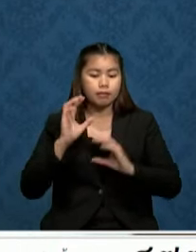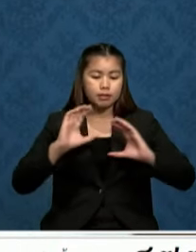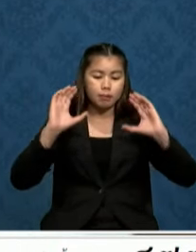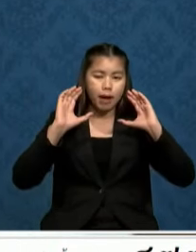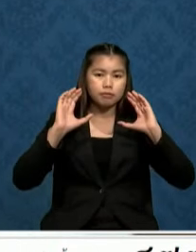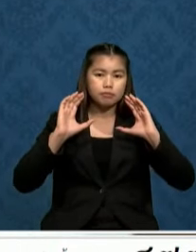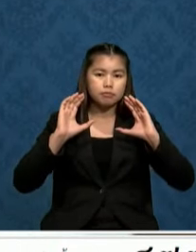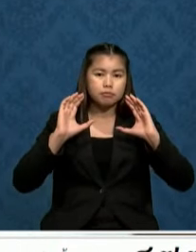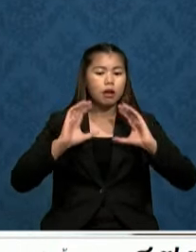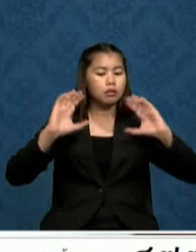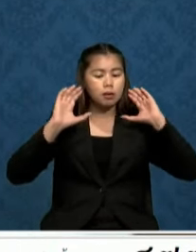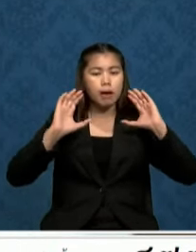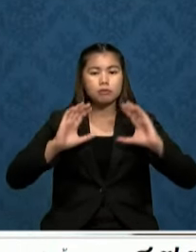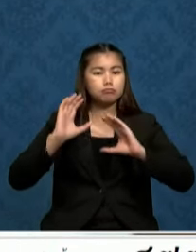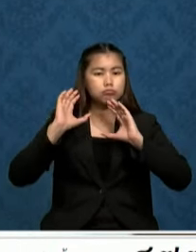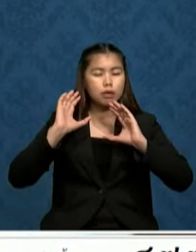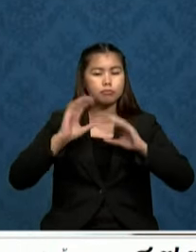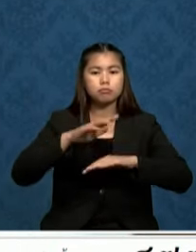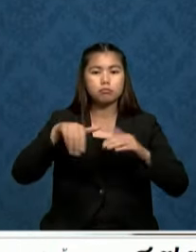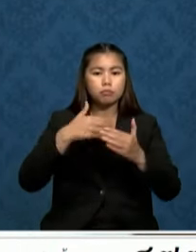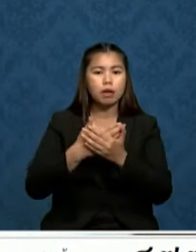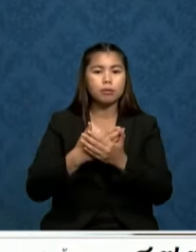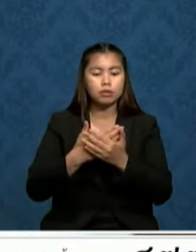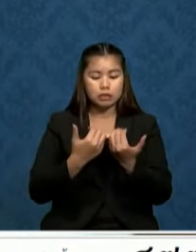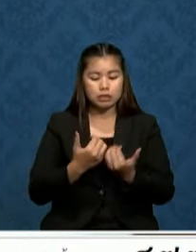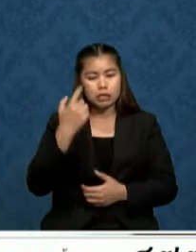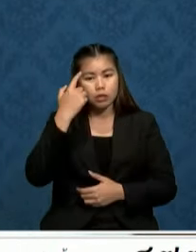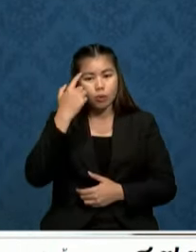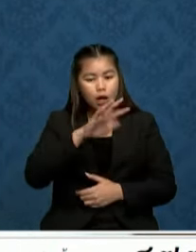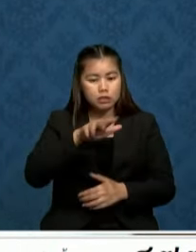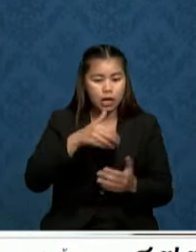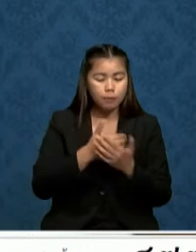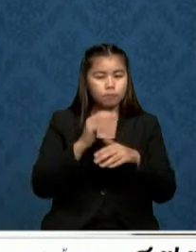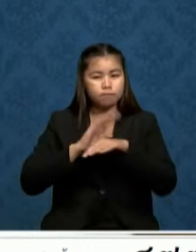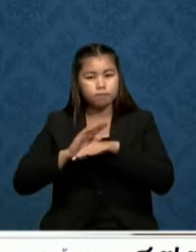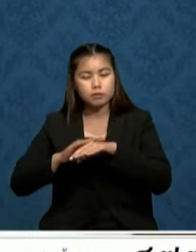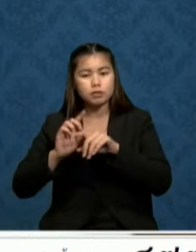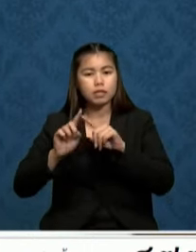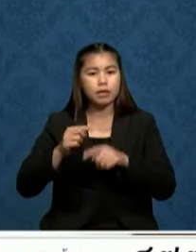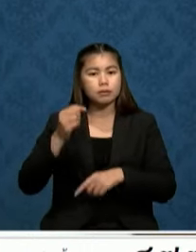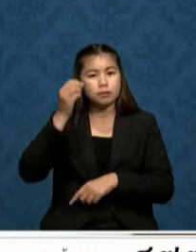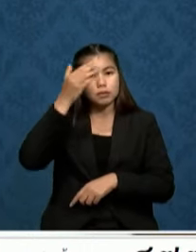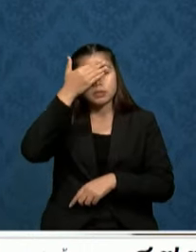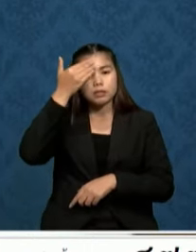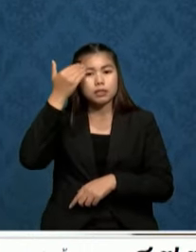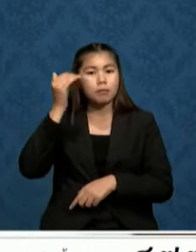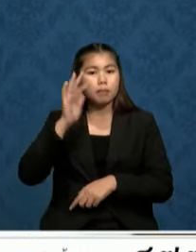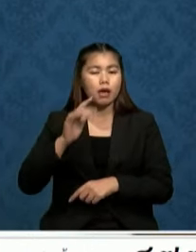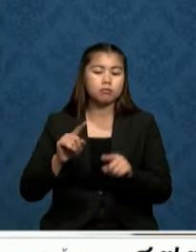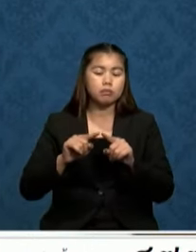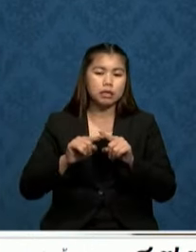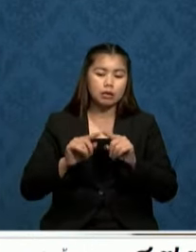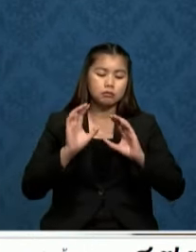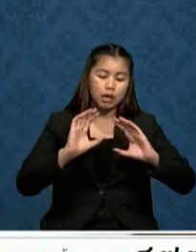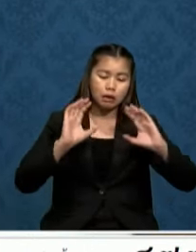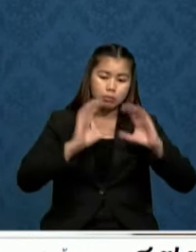กรัฐบาลผมหวงว่าบทเรีนชิ้นนี้ทุกคนจะไม่ลืมในส่งที่ถูกกทำกมาไม่วาจะพักการ